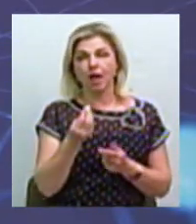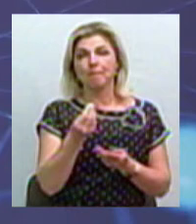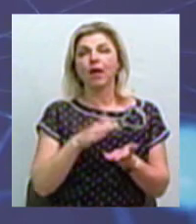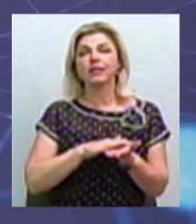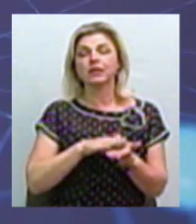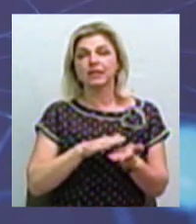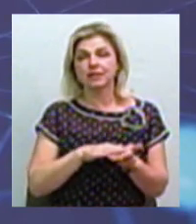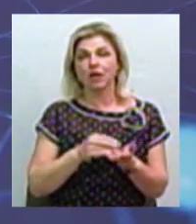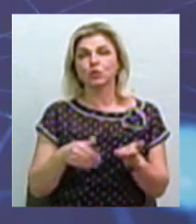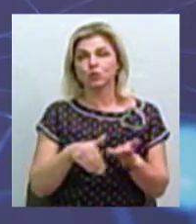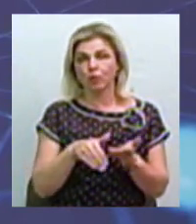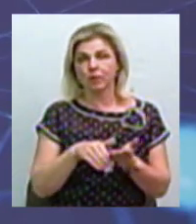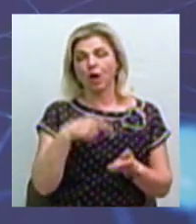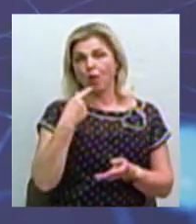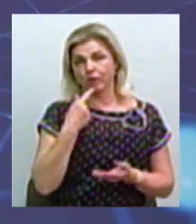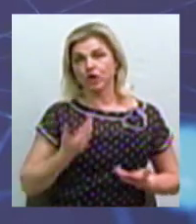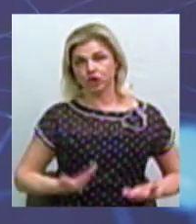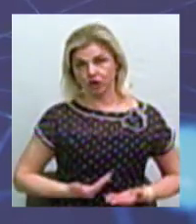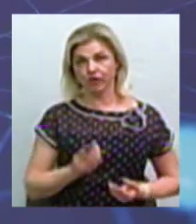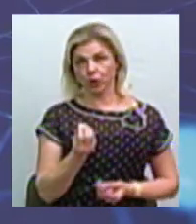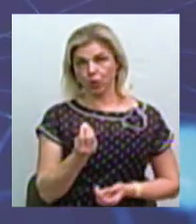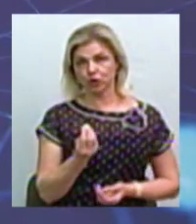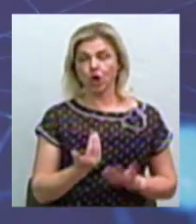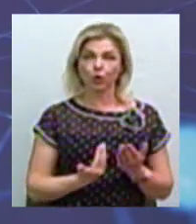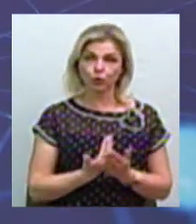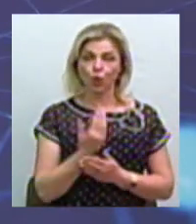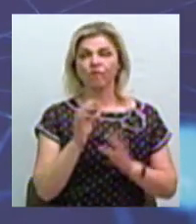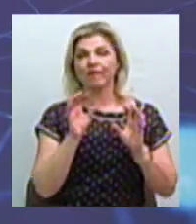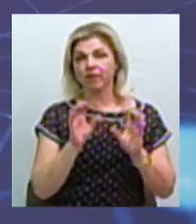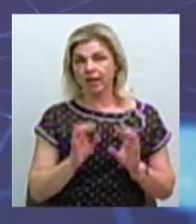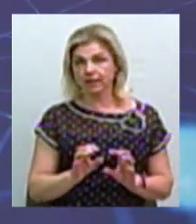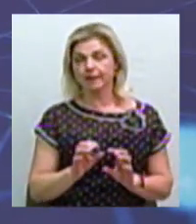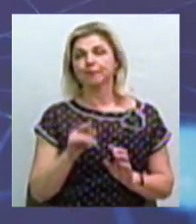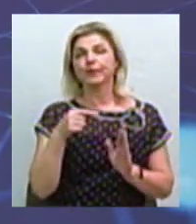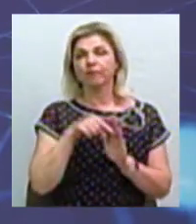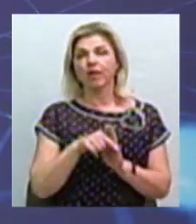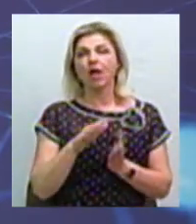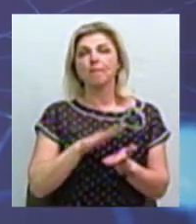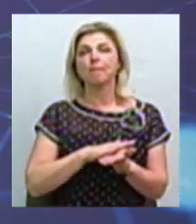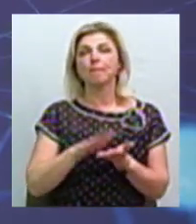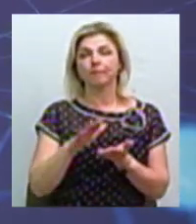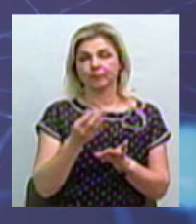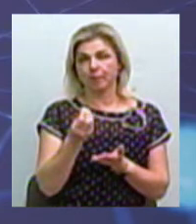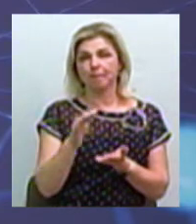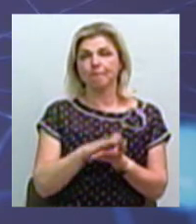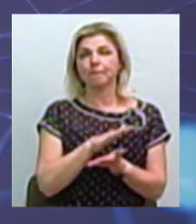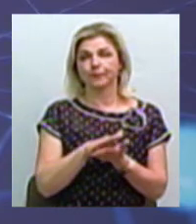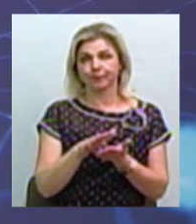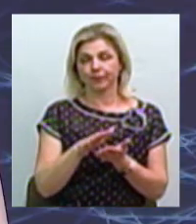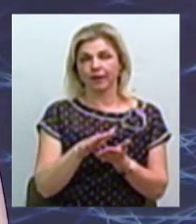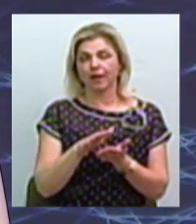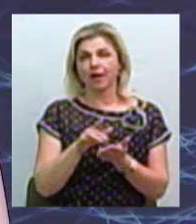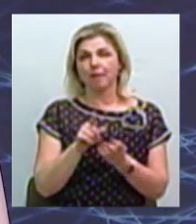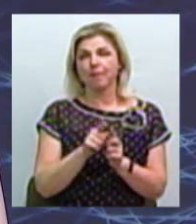про живі гроші. Але нововведення зберігає безготівковий порядок розрахунків. Чому?